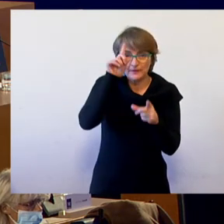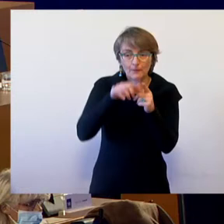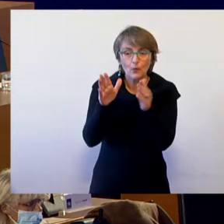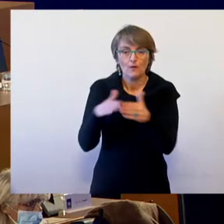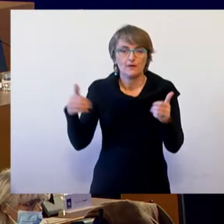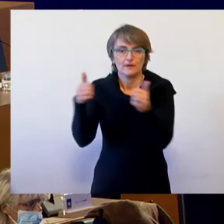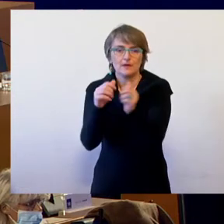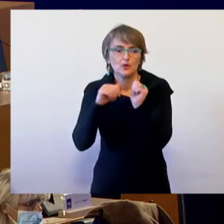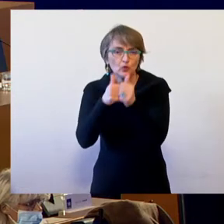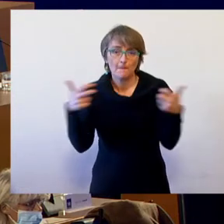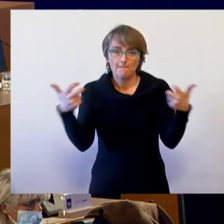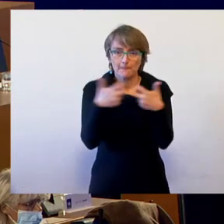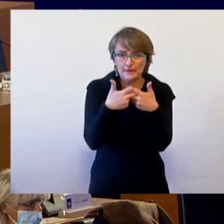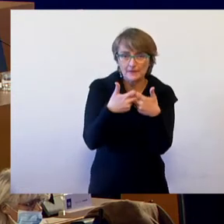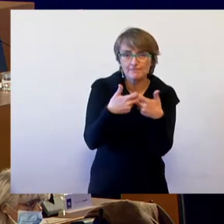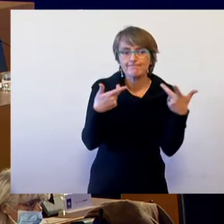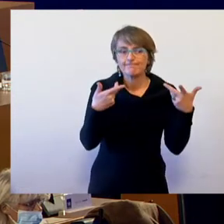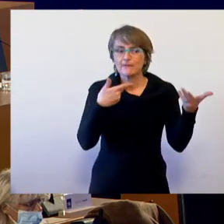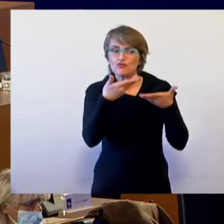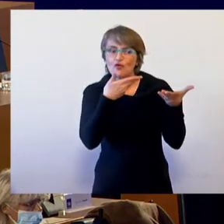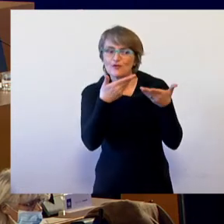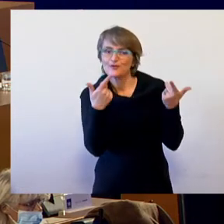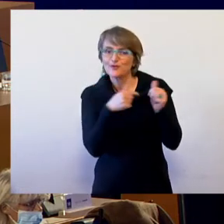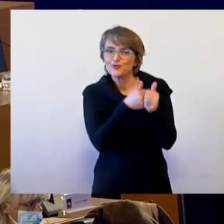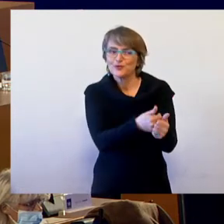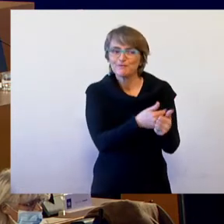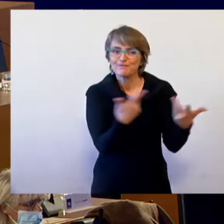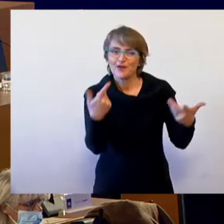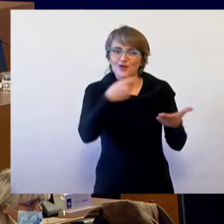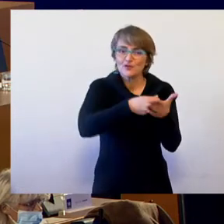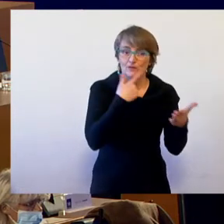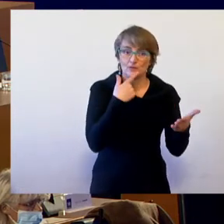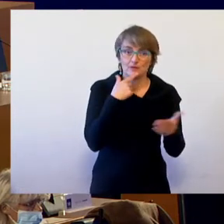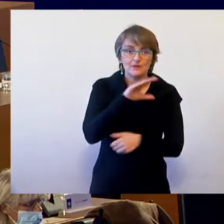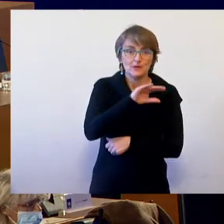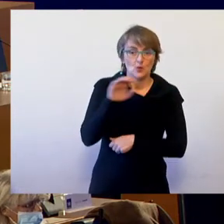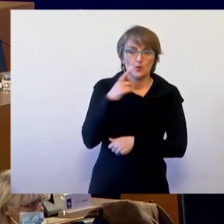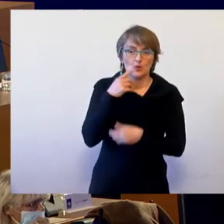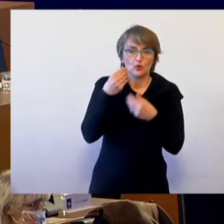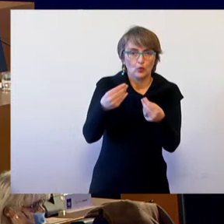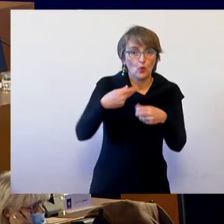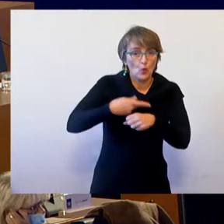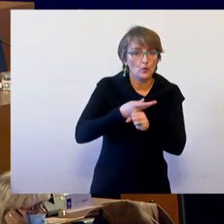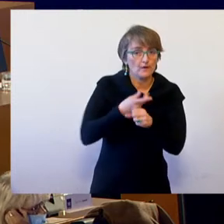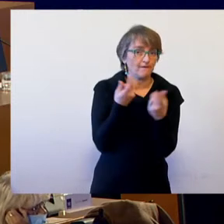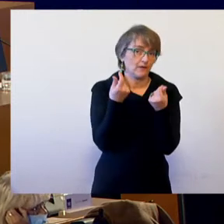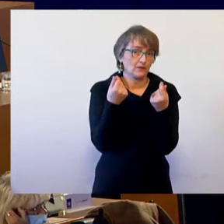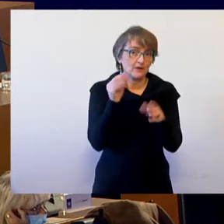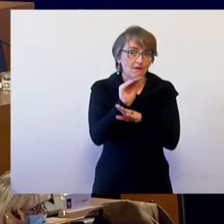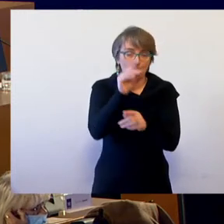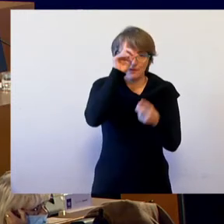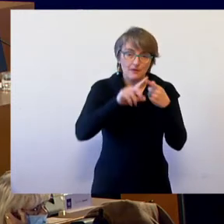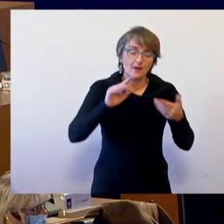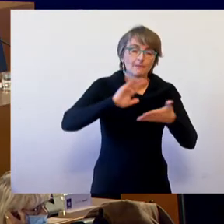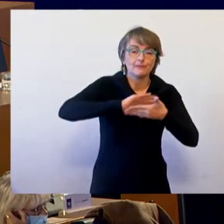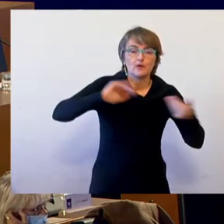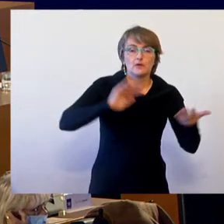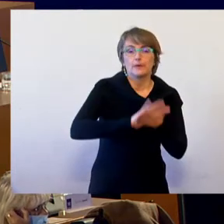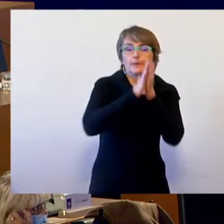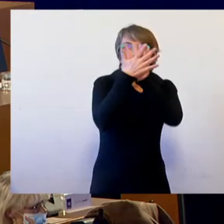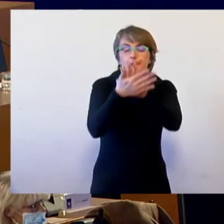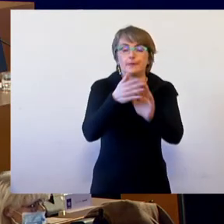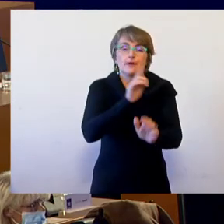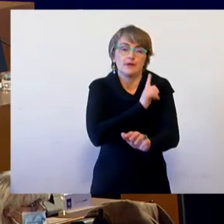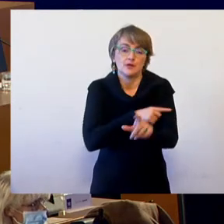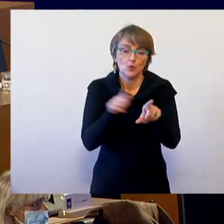acheteur. Donc on comprend très vite que les CEE représentent un levier financier et un outil de financement de la transition énergétique et de la